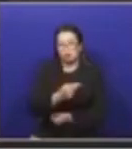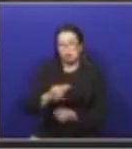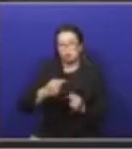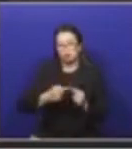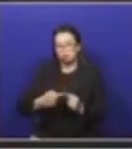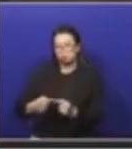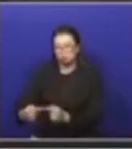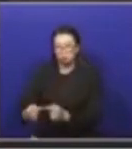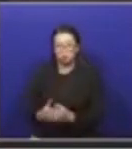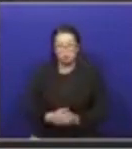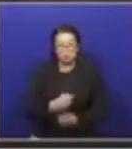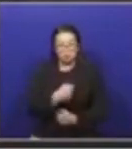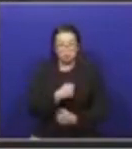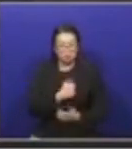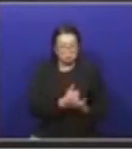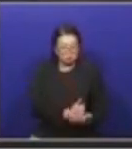มีความจริงใจมีไหมแถว